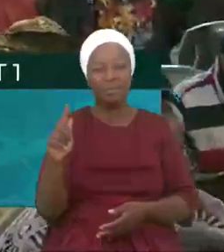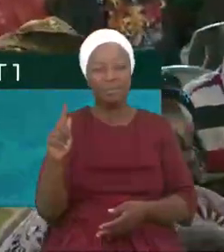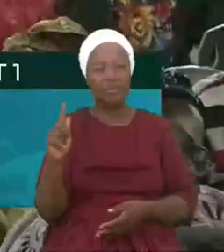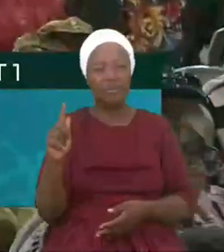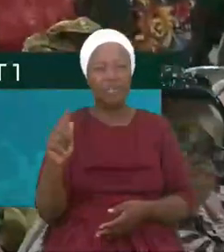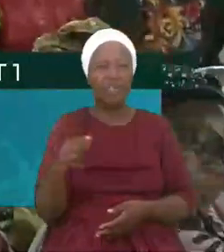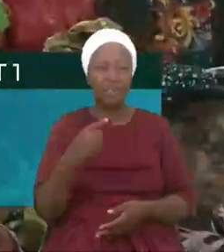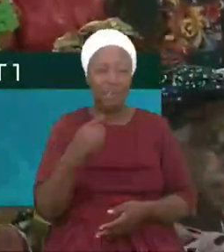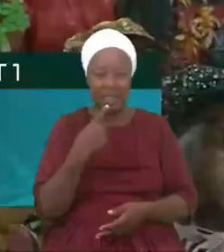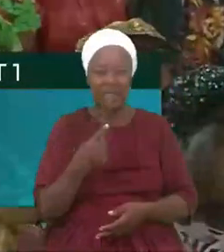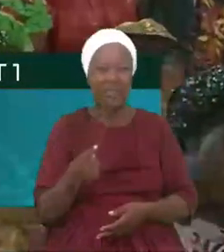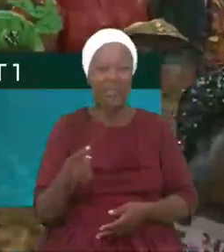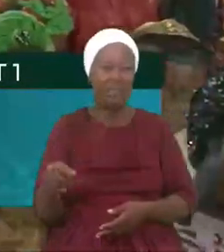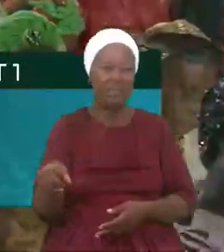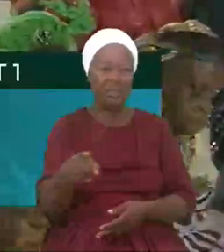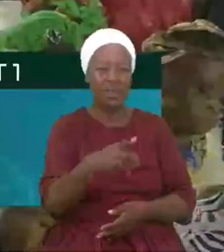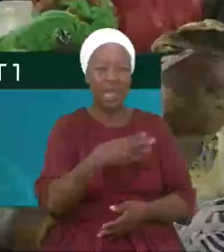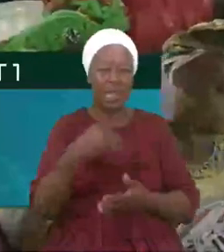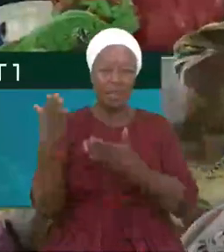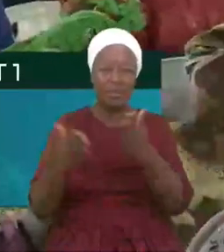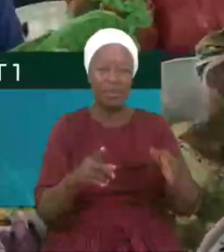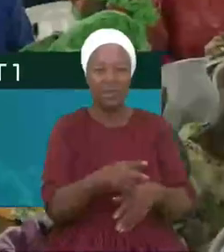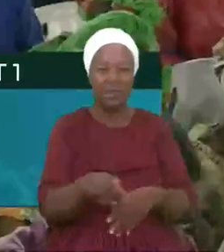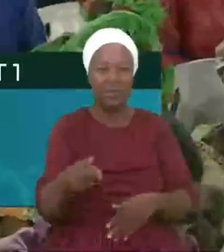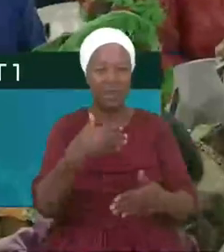je lis le verset 41